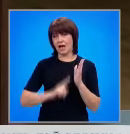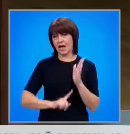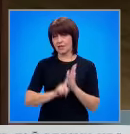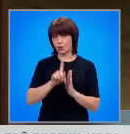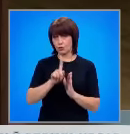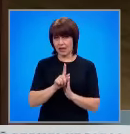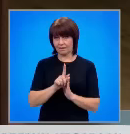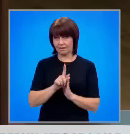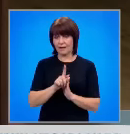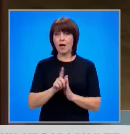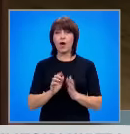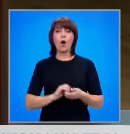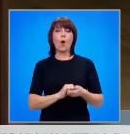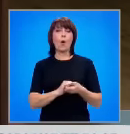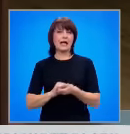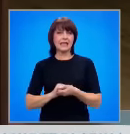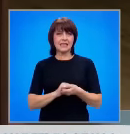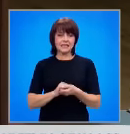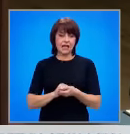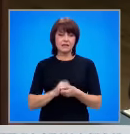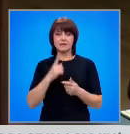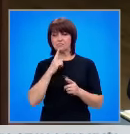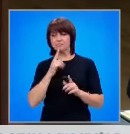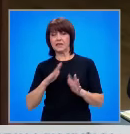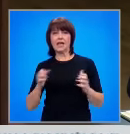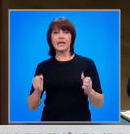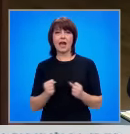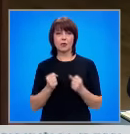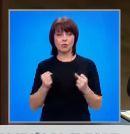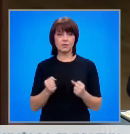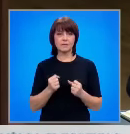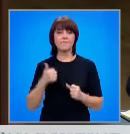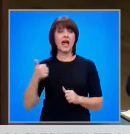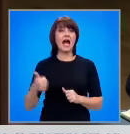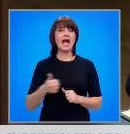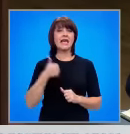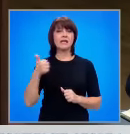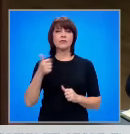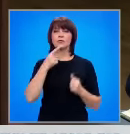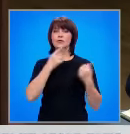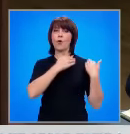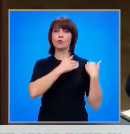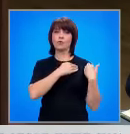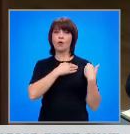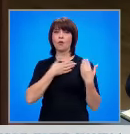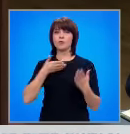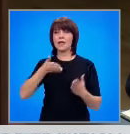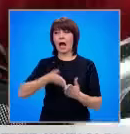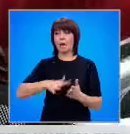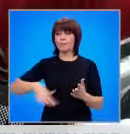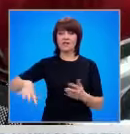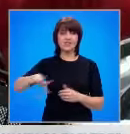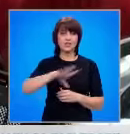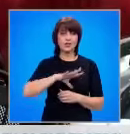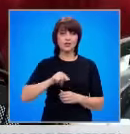общност, организация или дейност. Лидерството е отговорност към всички, сред които